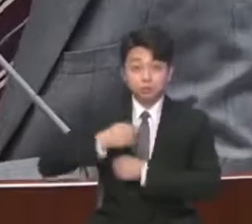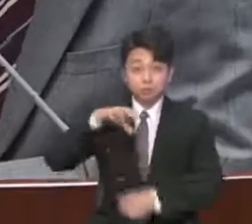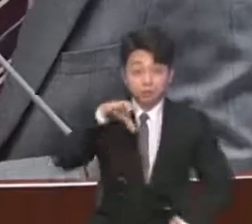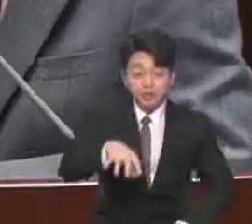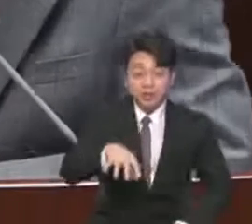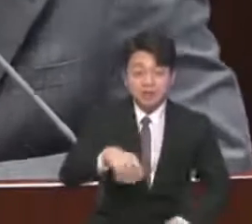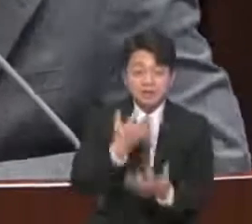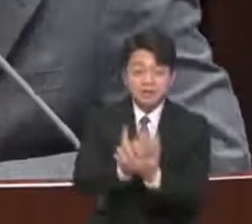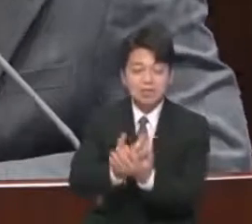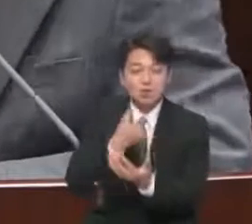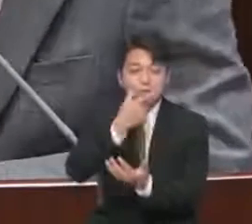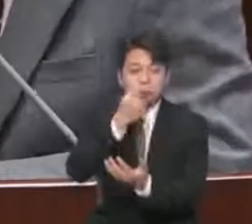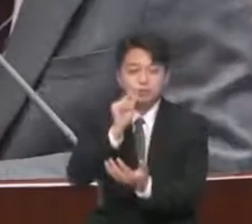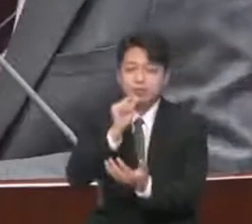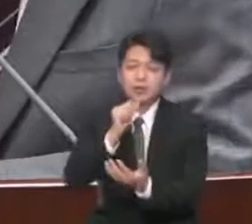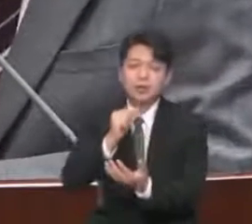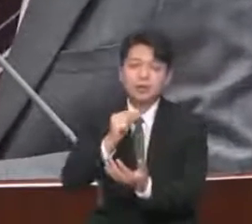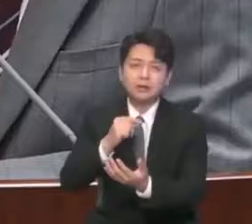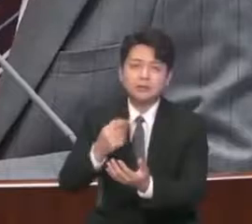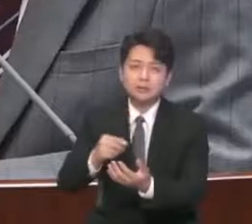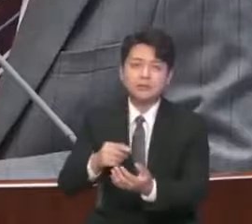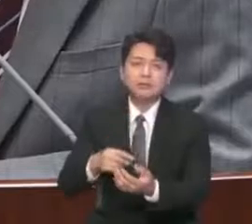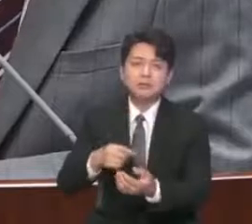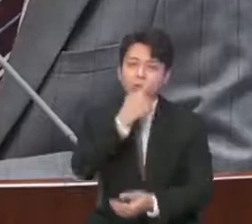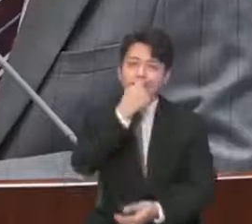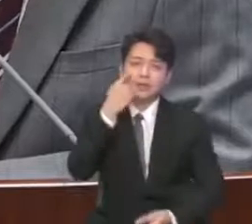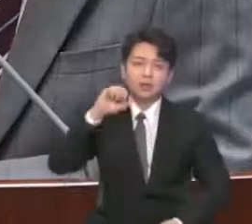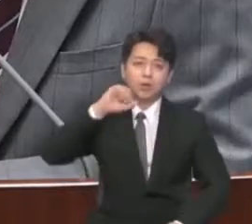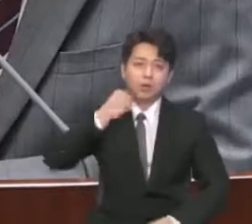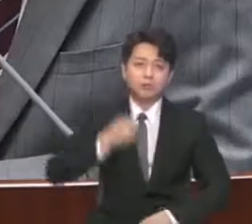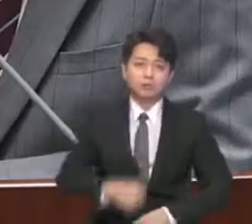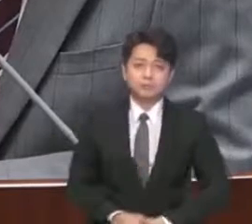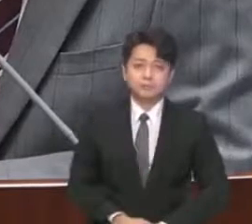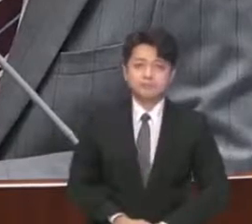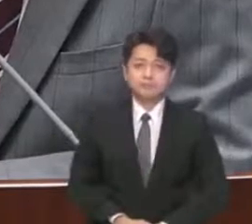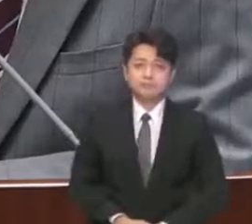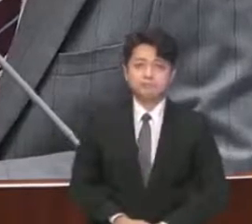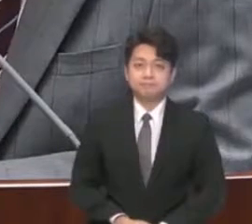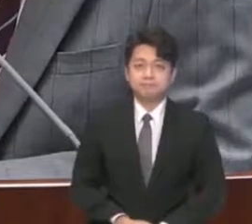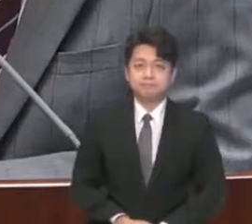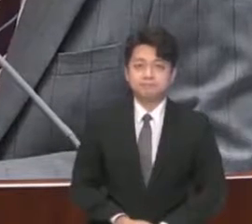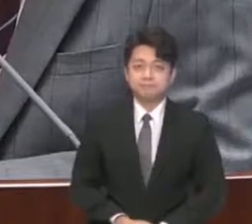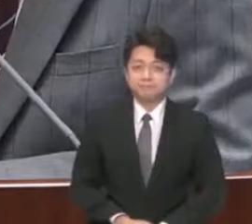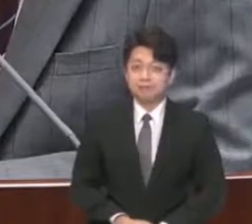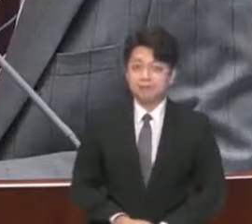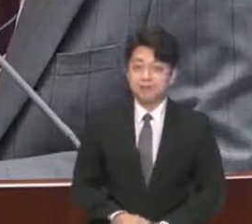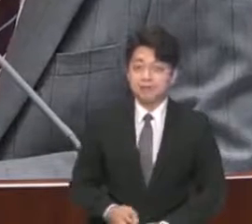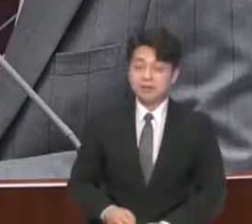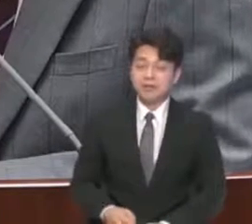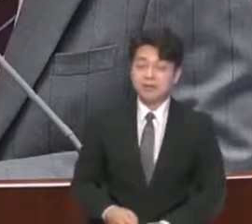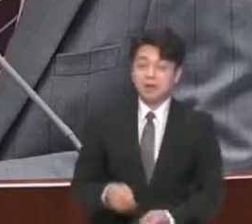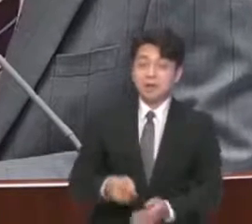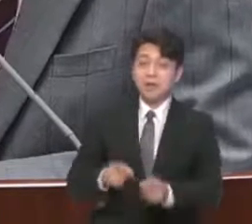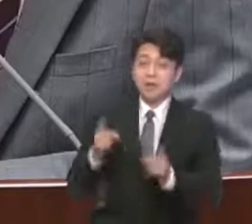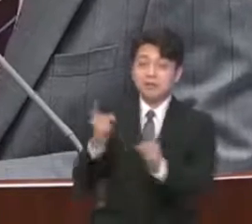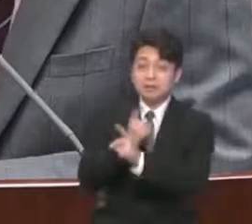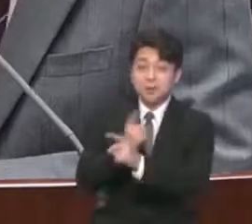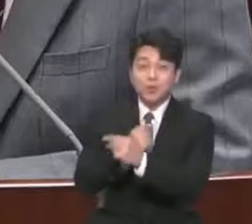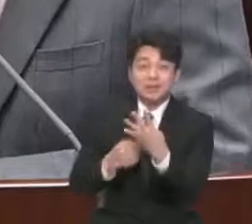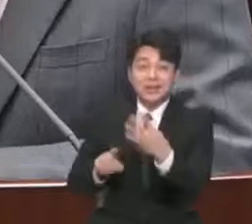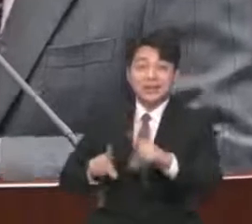상황이라고 솔직한 답변 감사하고요. 있다고 말씀. 4일 병원 갔고 19일 병가 받은 건 이미 확인된